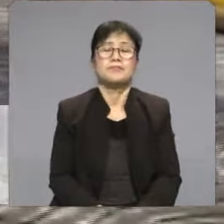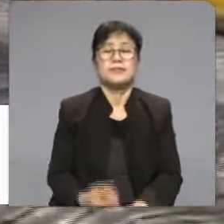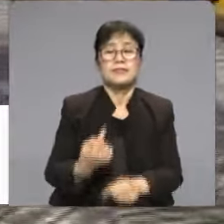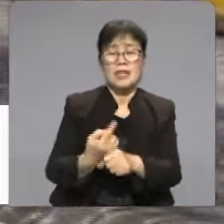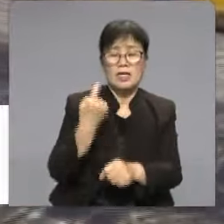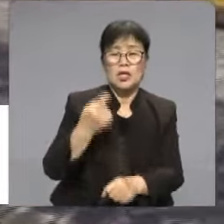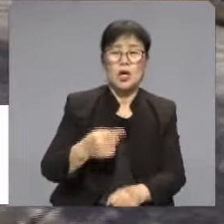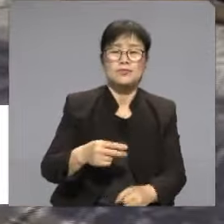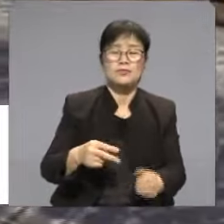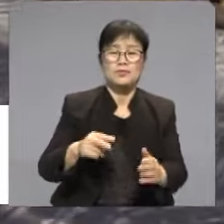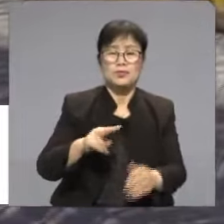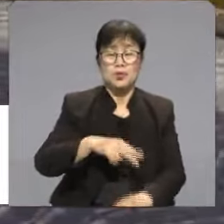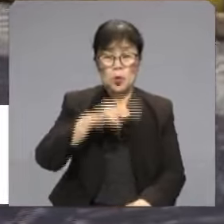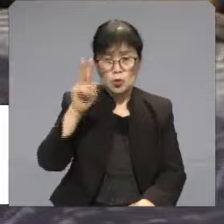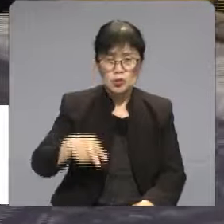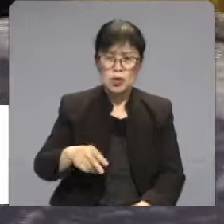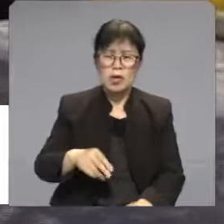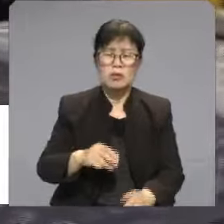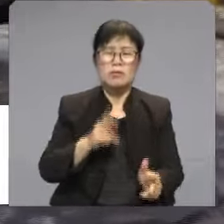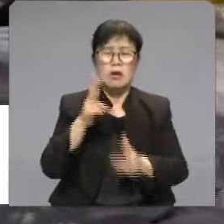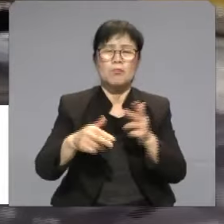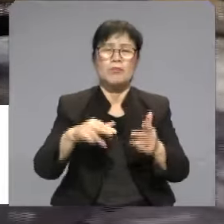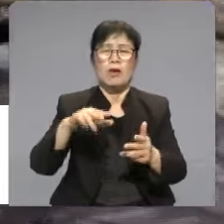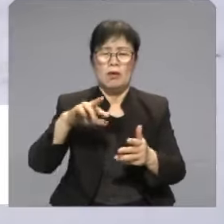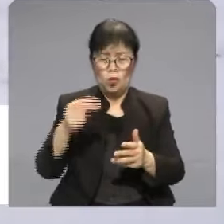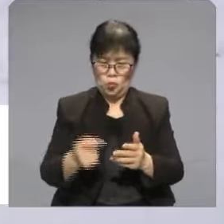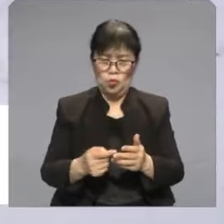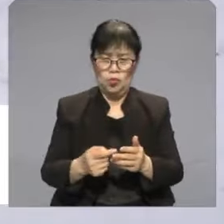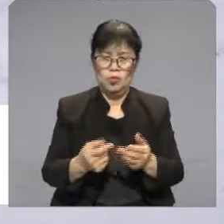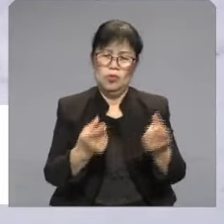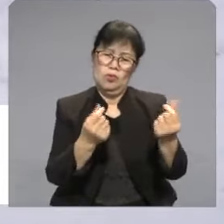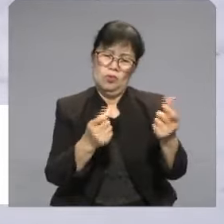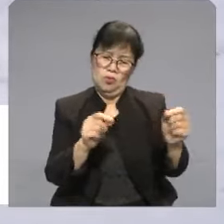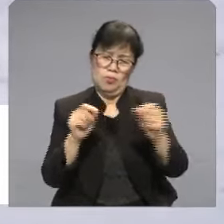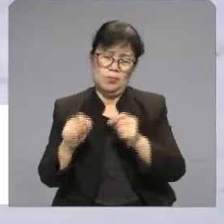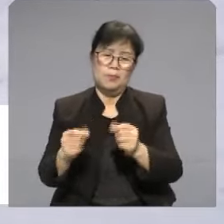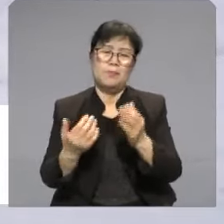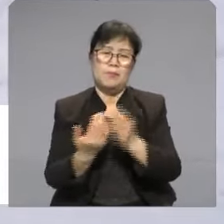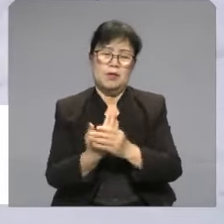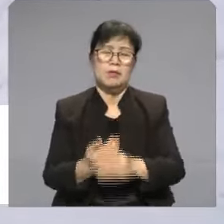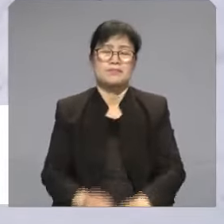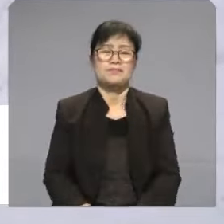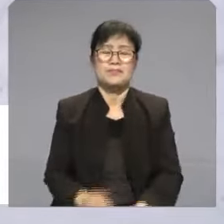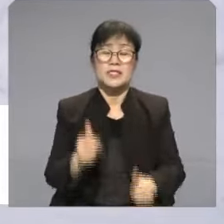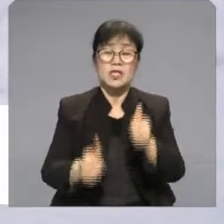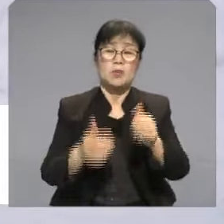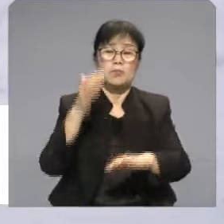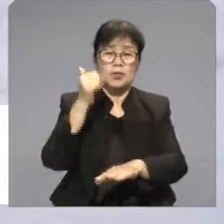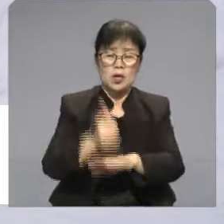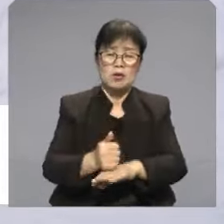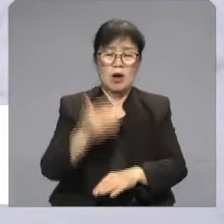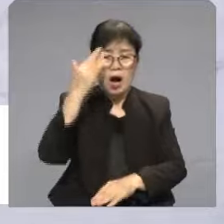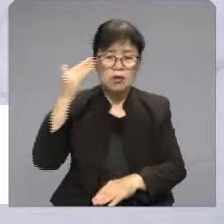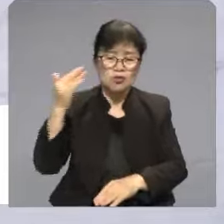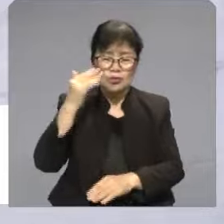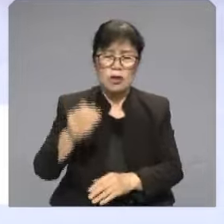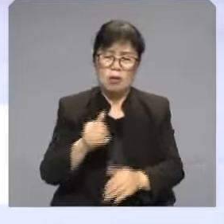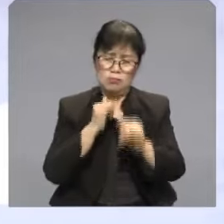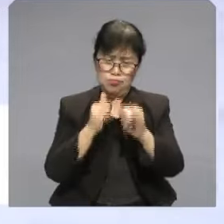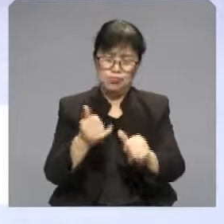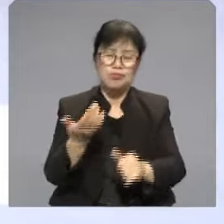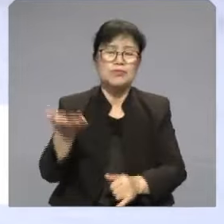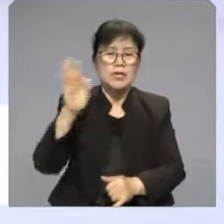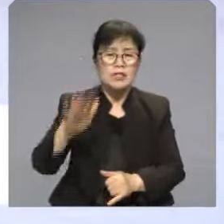지난해 노르웨이 신형 전차 사업 때도 비슷한 일이 벌어졌습니다. 시험 결과 한국산 K2가